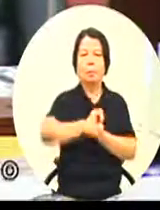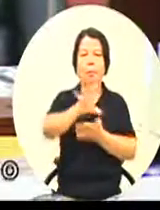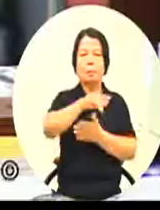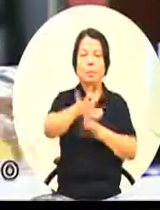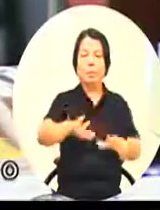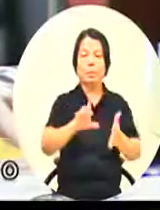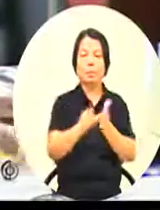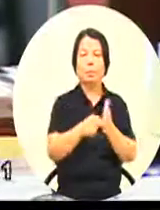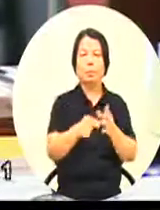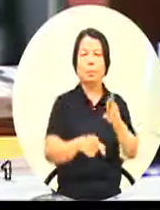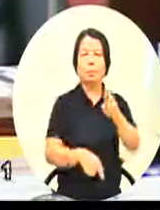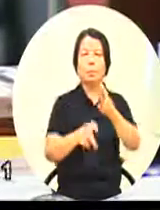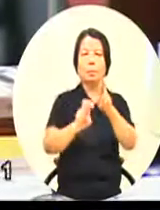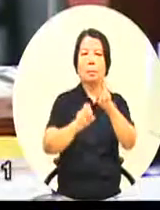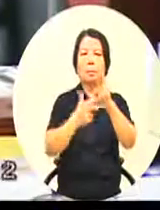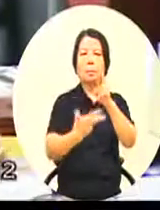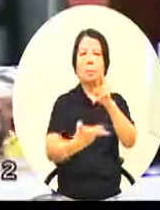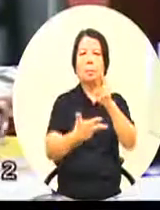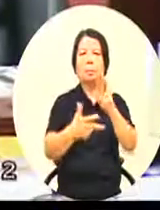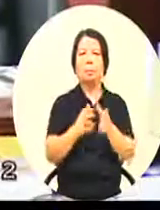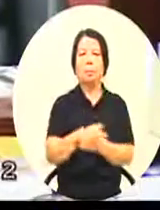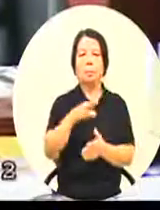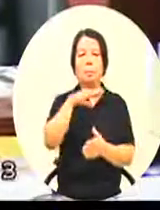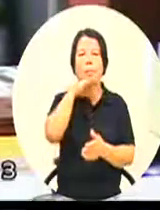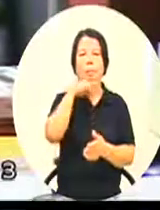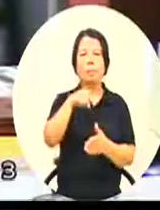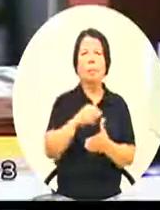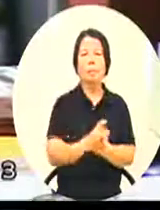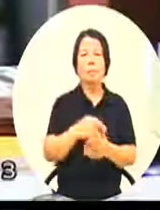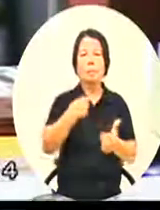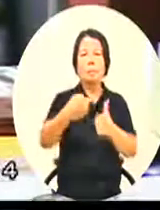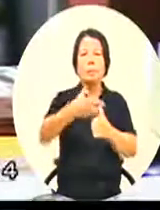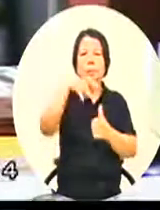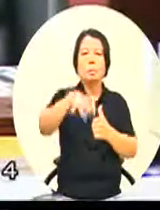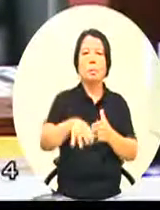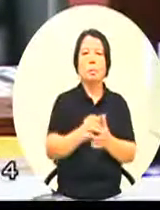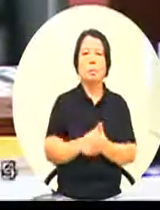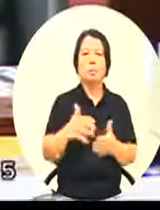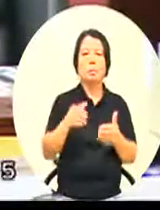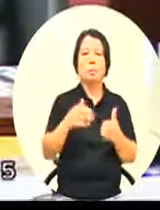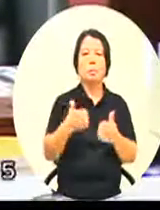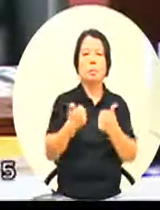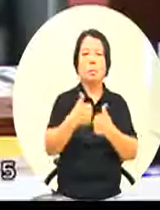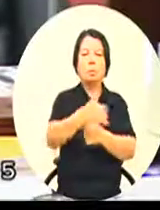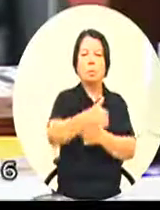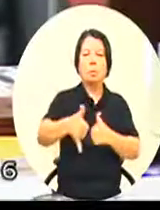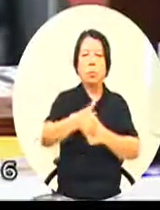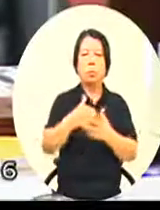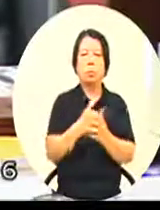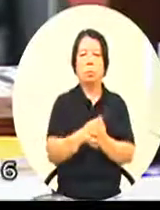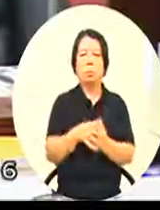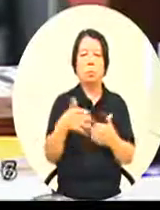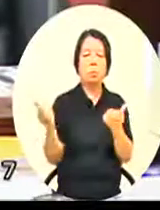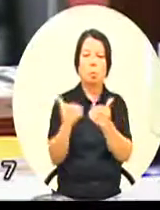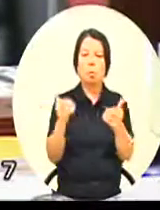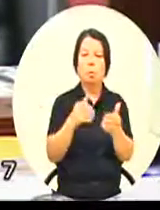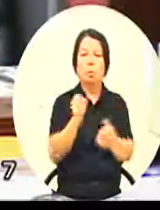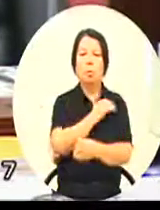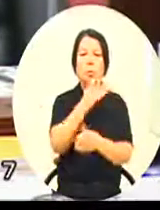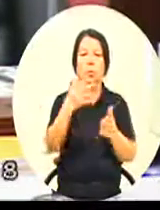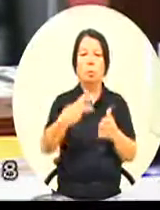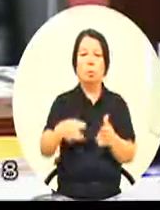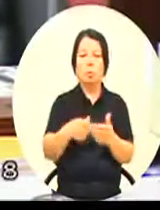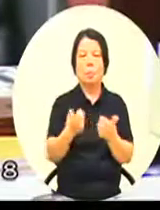间为12:27，我们等到教育部门的委员全部执行完毕，我们再行散